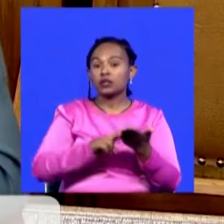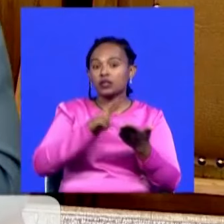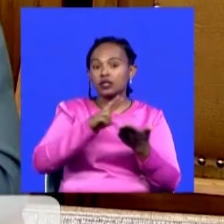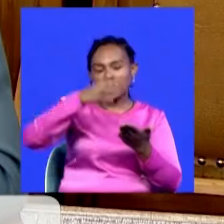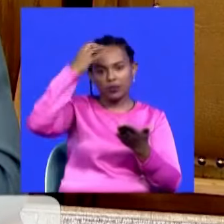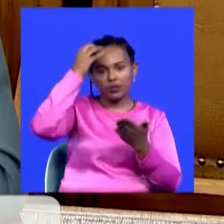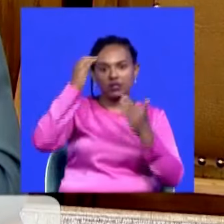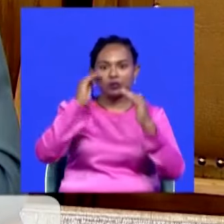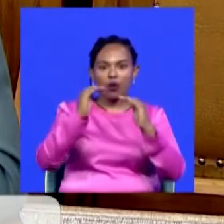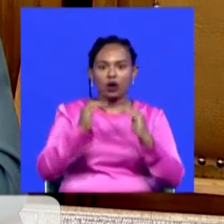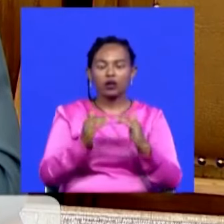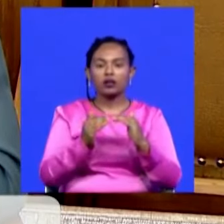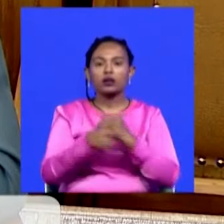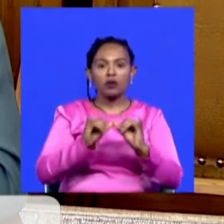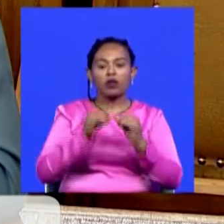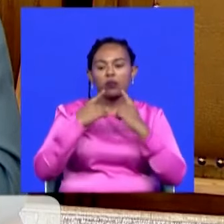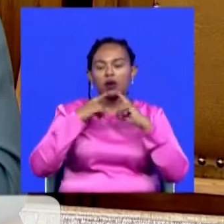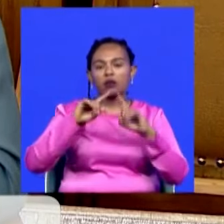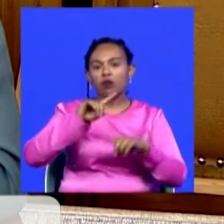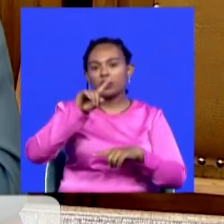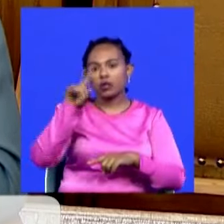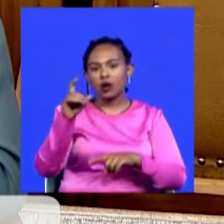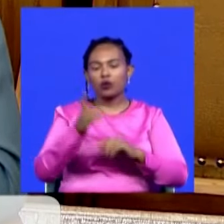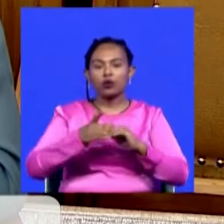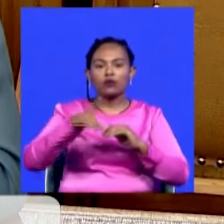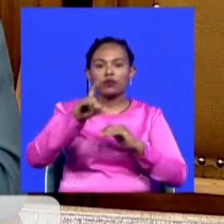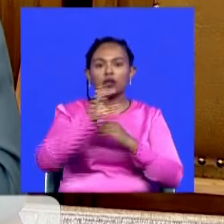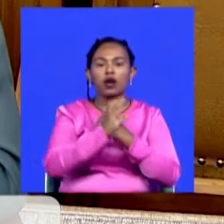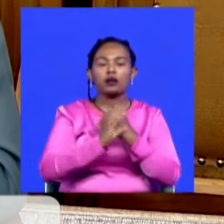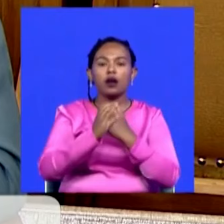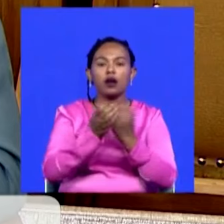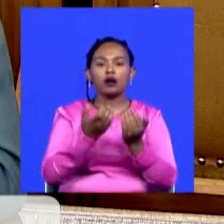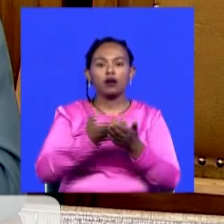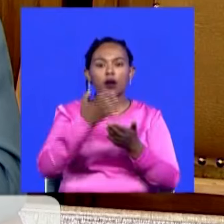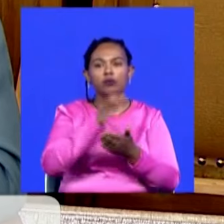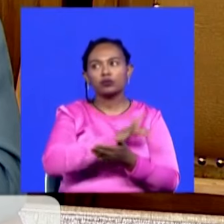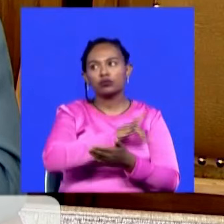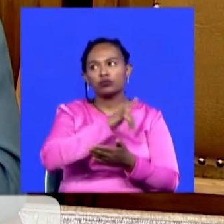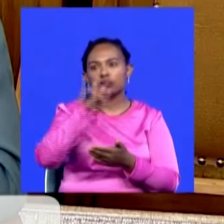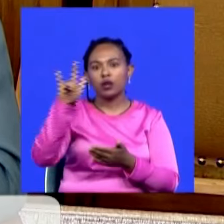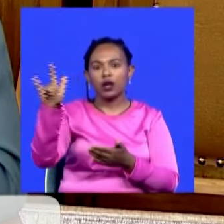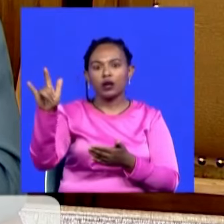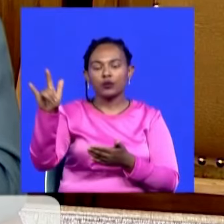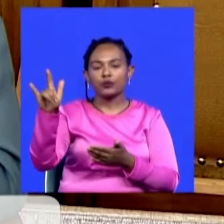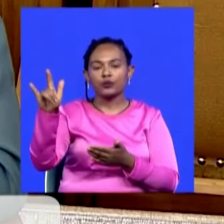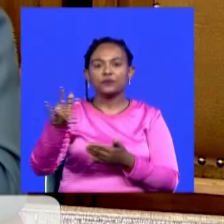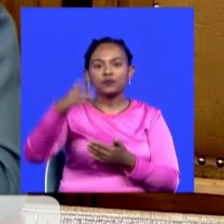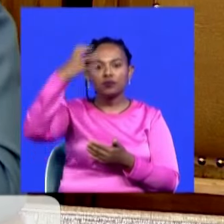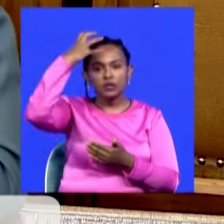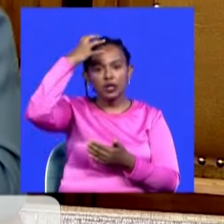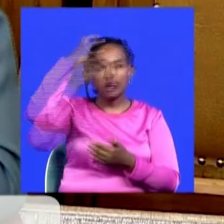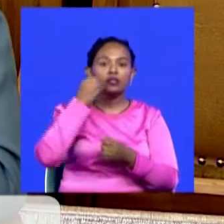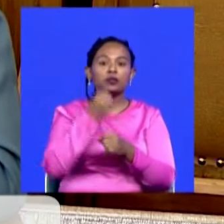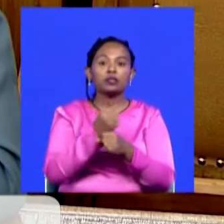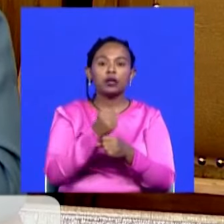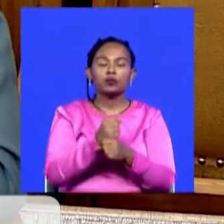የመንግስት መዋቅር በሌቦች ተጠርፏል። ከፍተኛ የሆነ ሀገር ሀብት ከሀገር ወጥቶ እየሸሸ ነው። የመንግስት መስሪያ